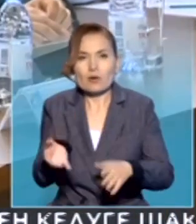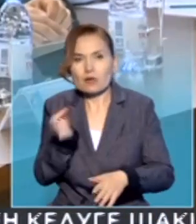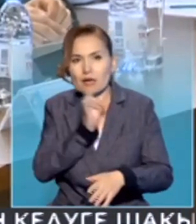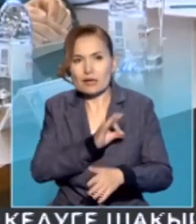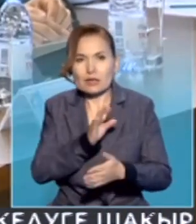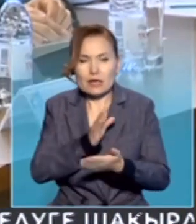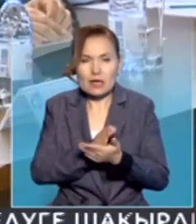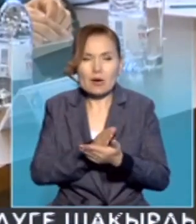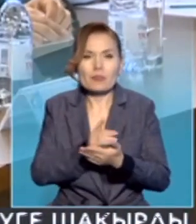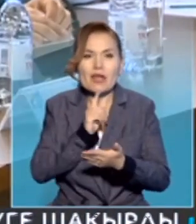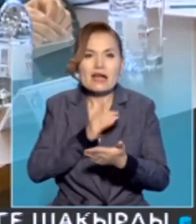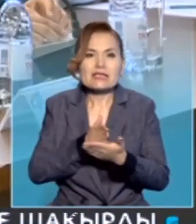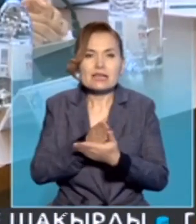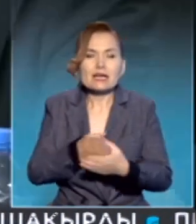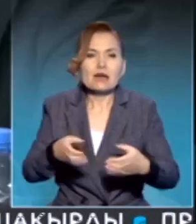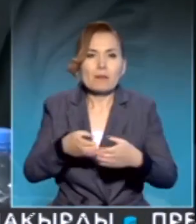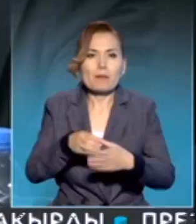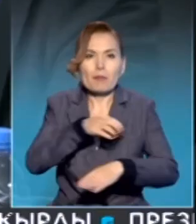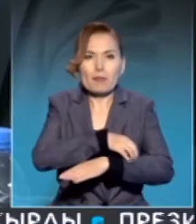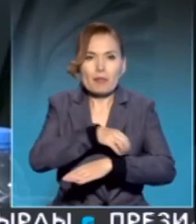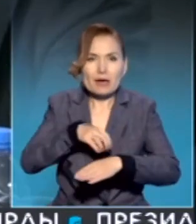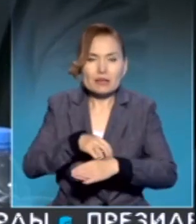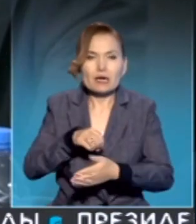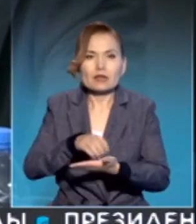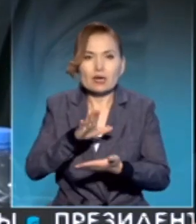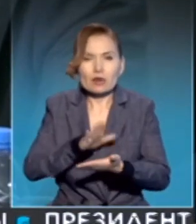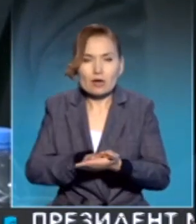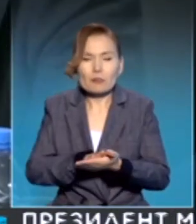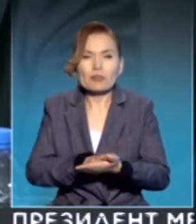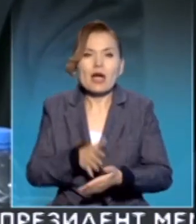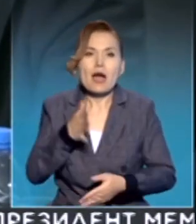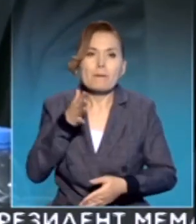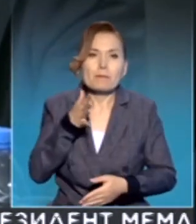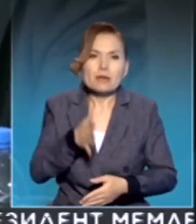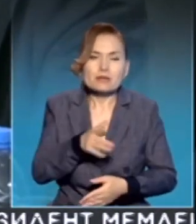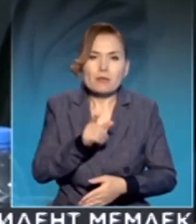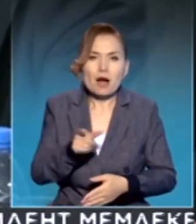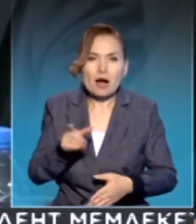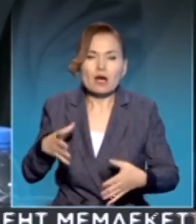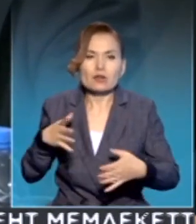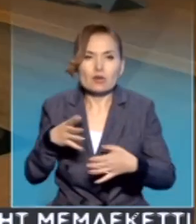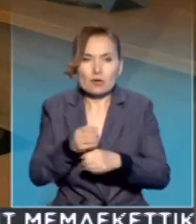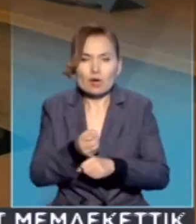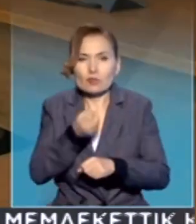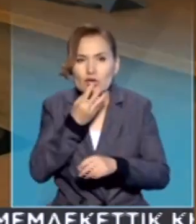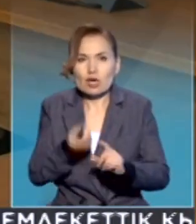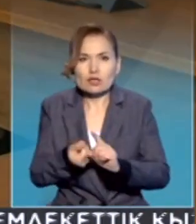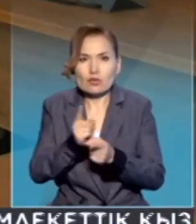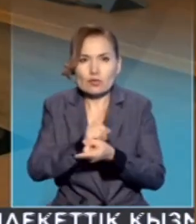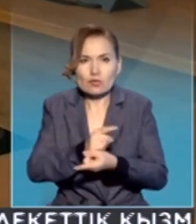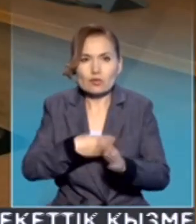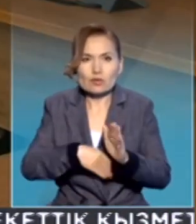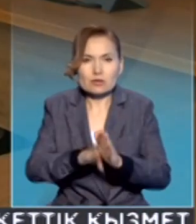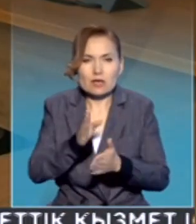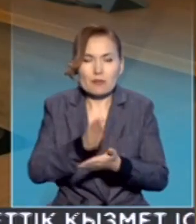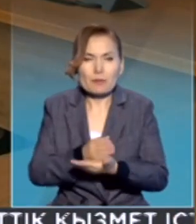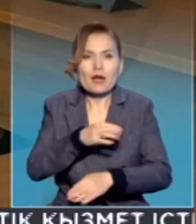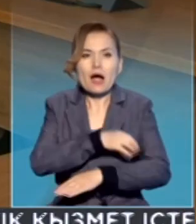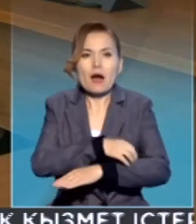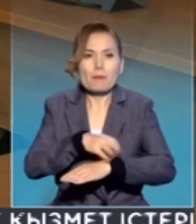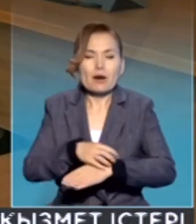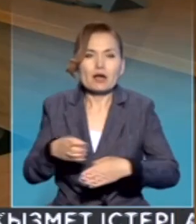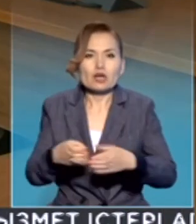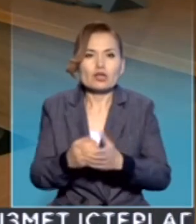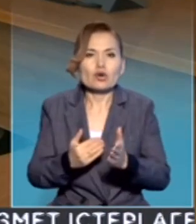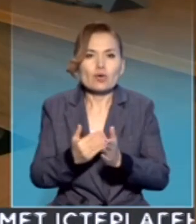өтті. Ал саяси партияны тіркеу үшін қолданушылардың саны 5 мың адамға қысқаруы оң өзгерістерге келеді. Ал партиялардың